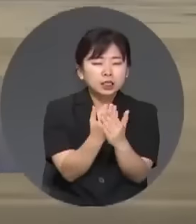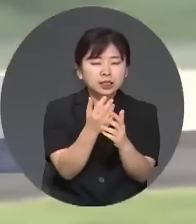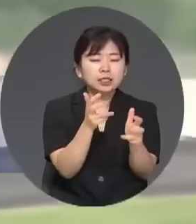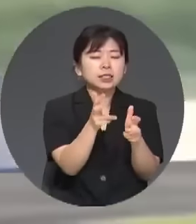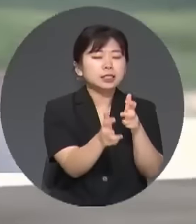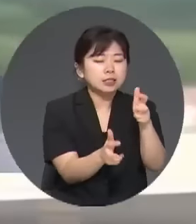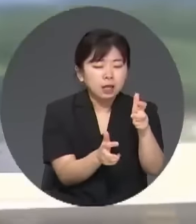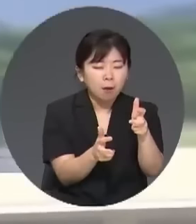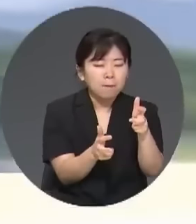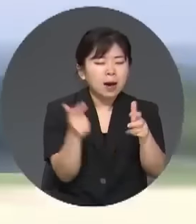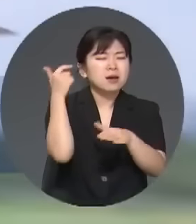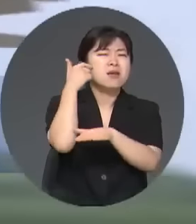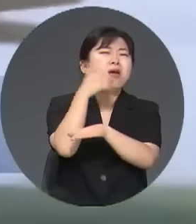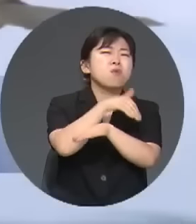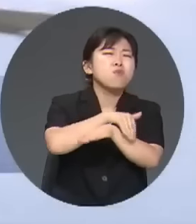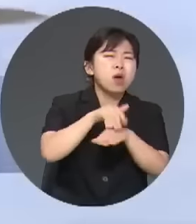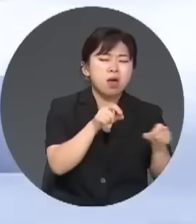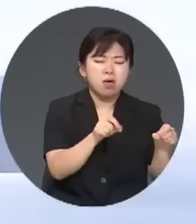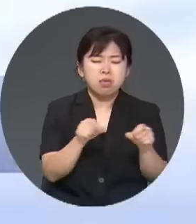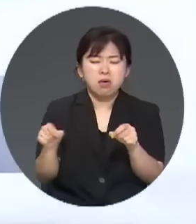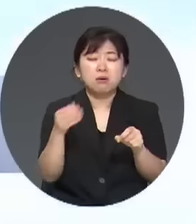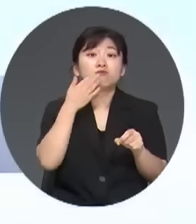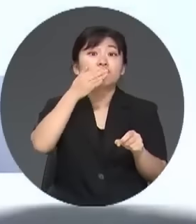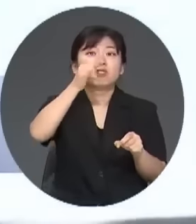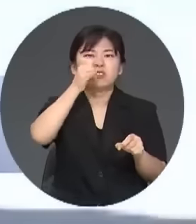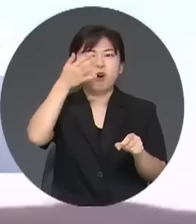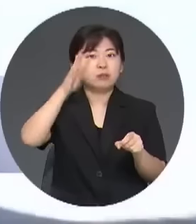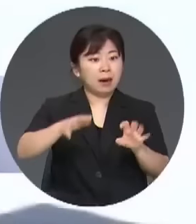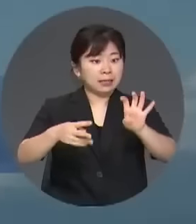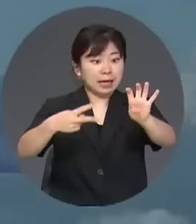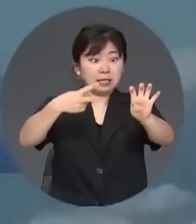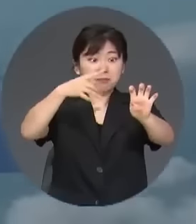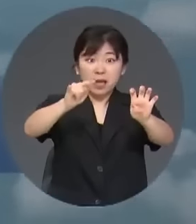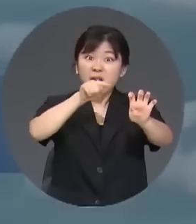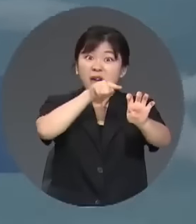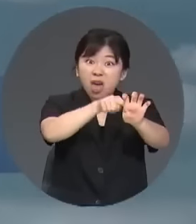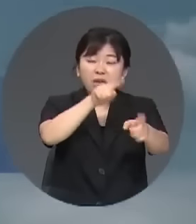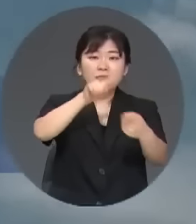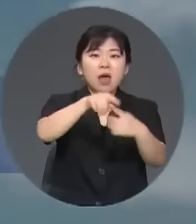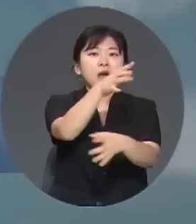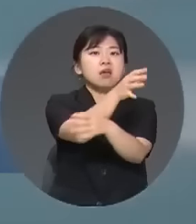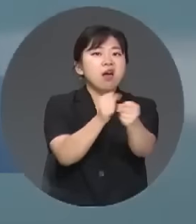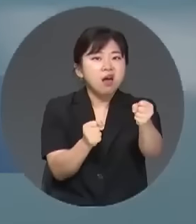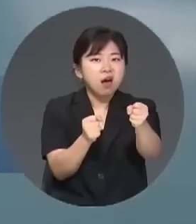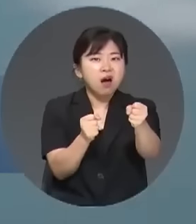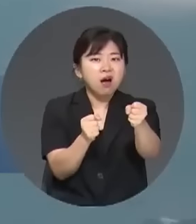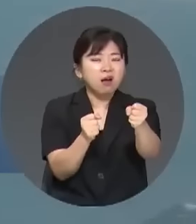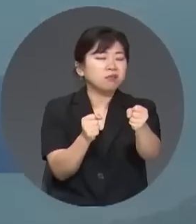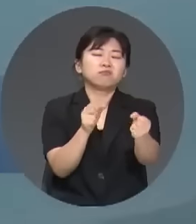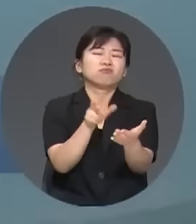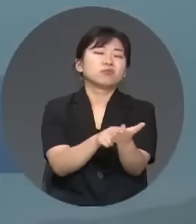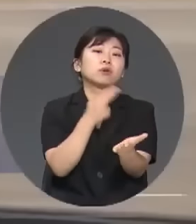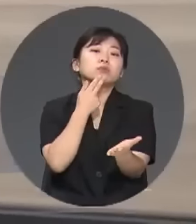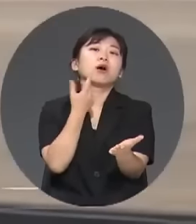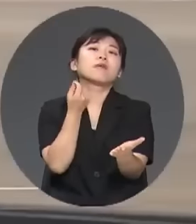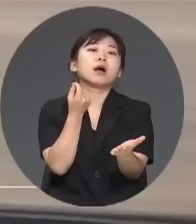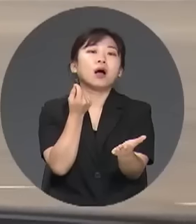사업의 일정에는 약간 영향이 있을지언정 이 사업 전체가 다시 재검토되진 않을 것 같다고